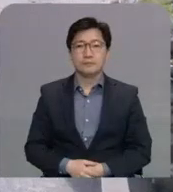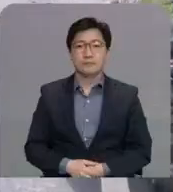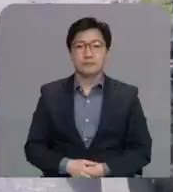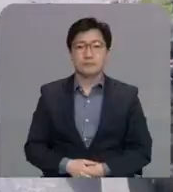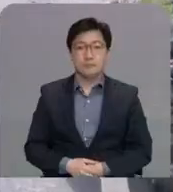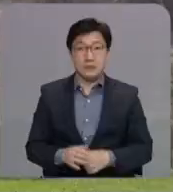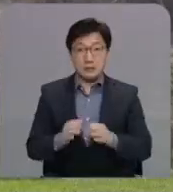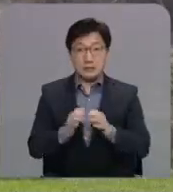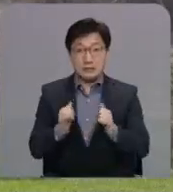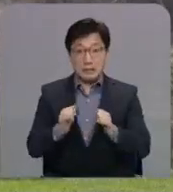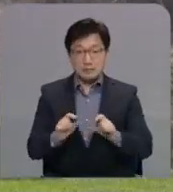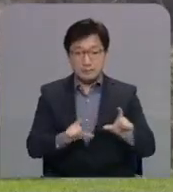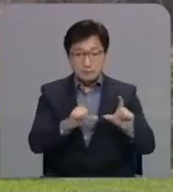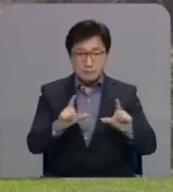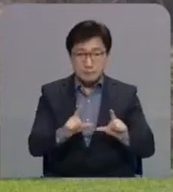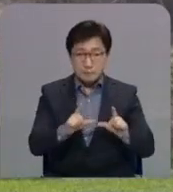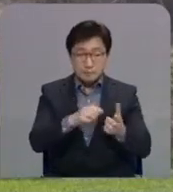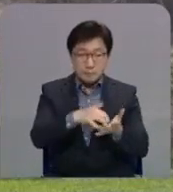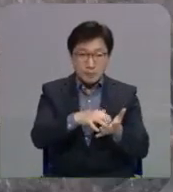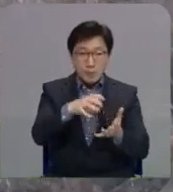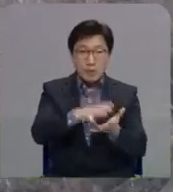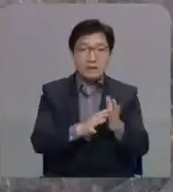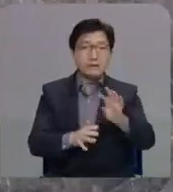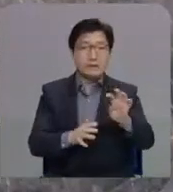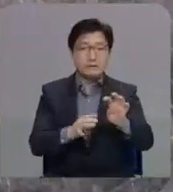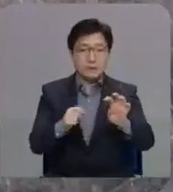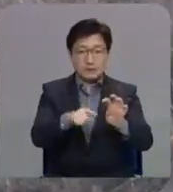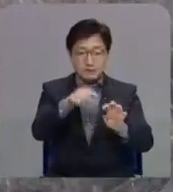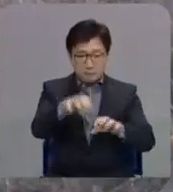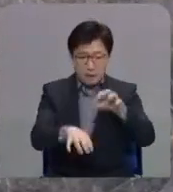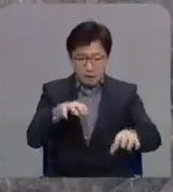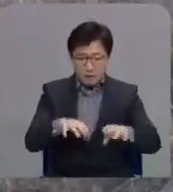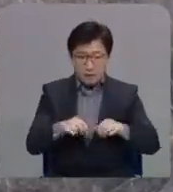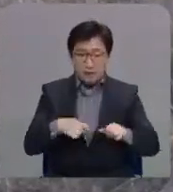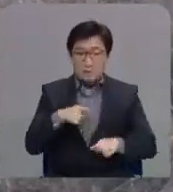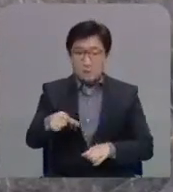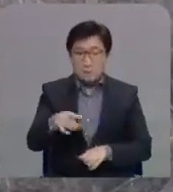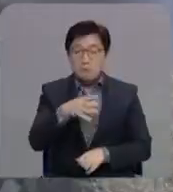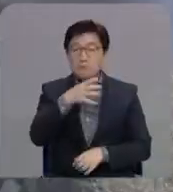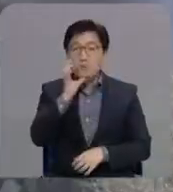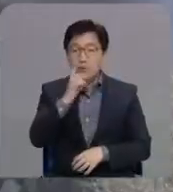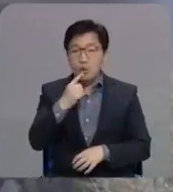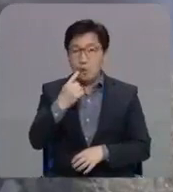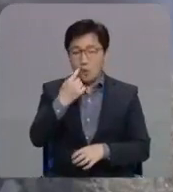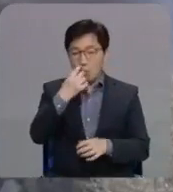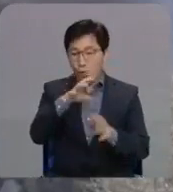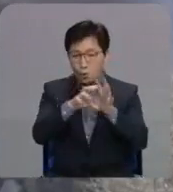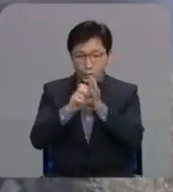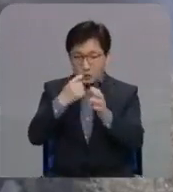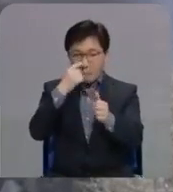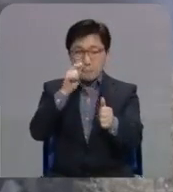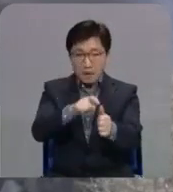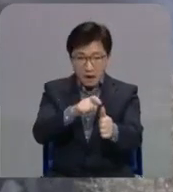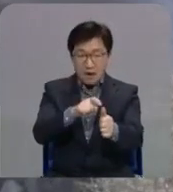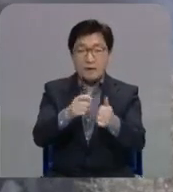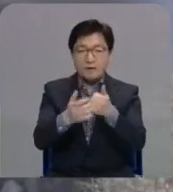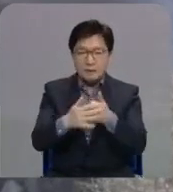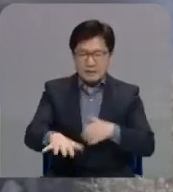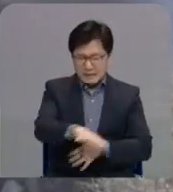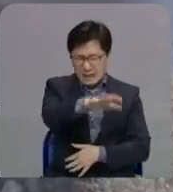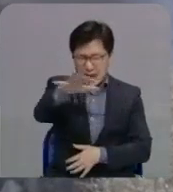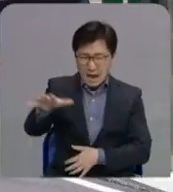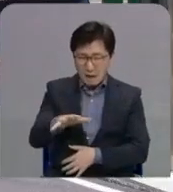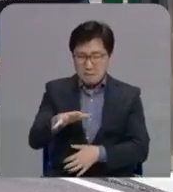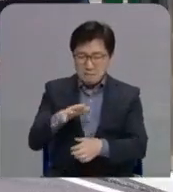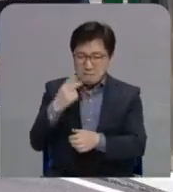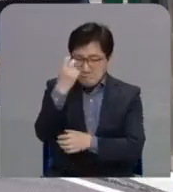주민 40여 명이 사는 무주군 의한 말 이 마을에 사는 노인이 코로나 1 구의 확진 된 뒤 마을 주민에 대한 전수 검사가